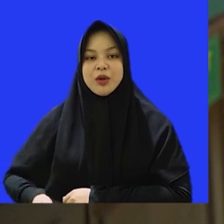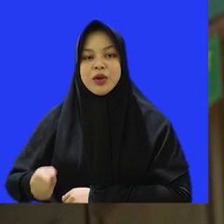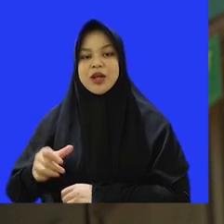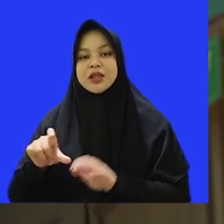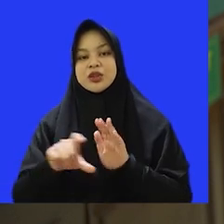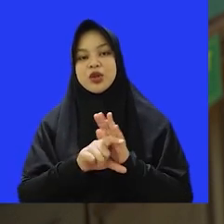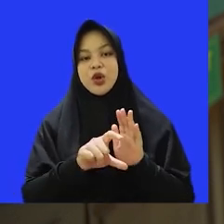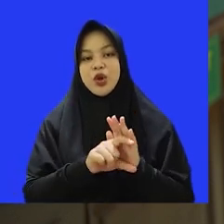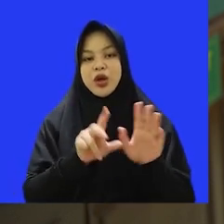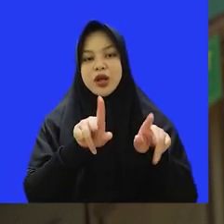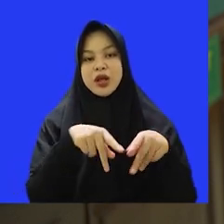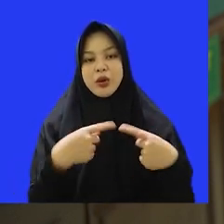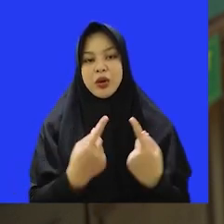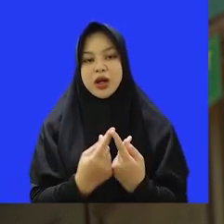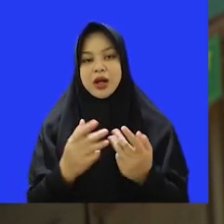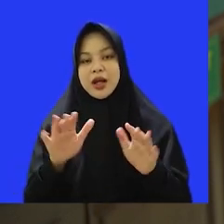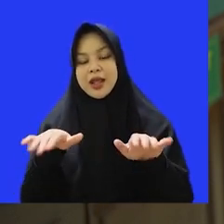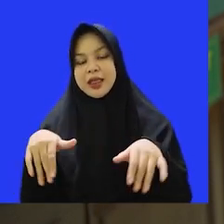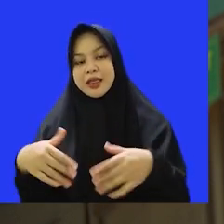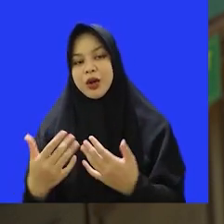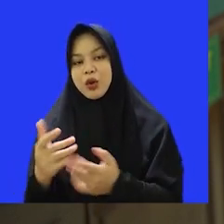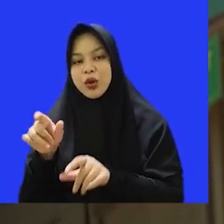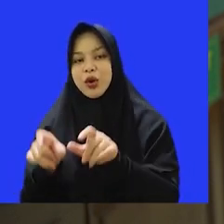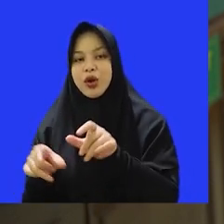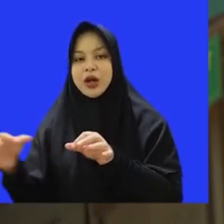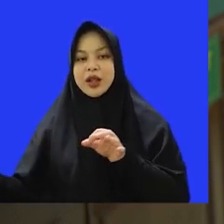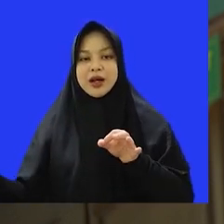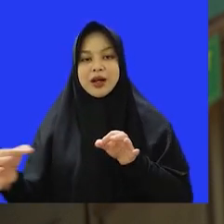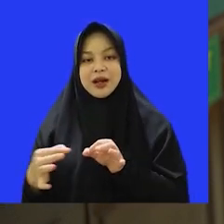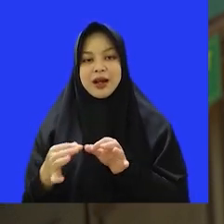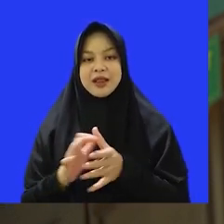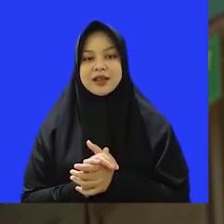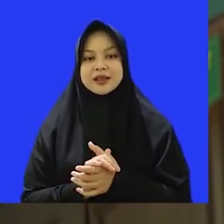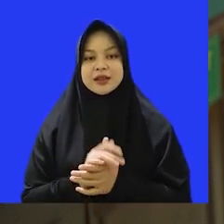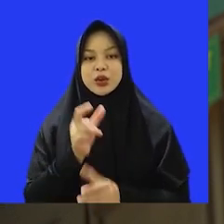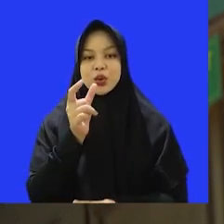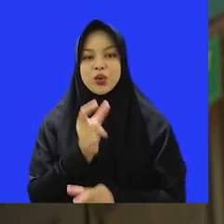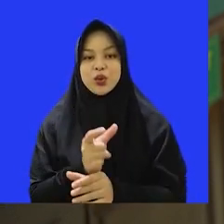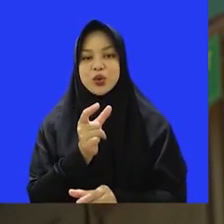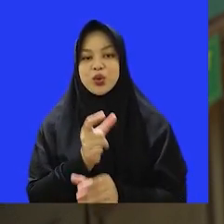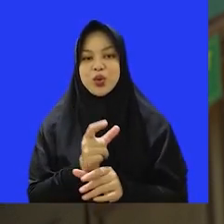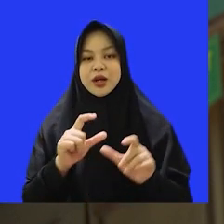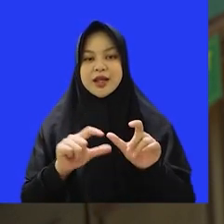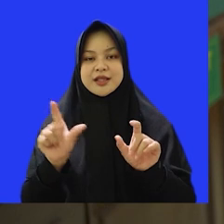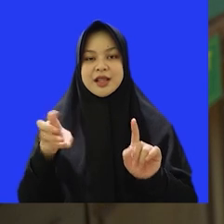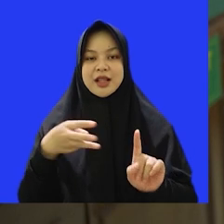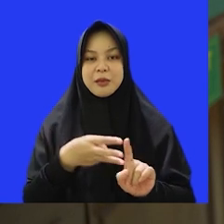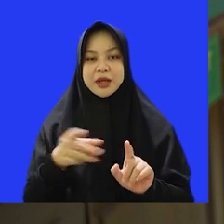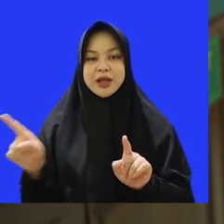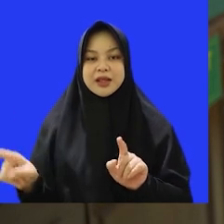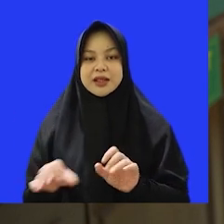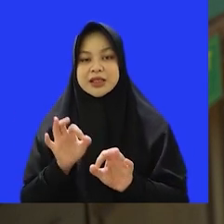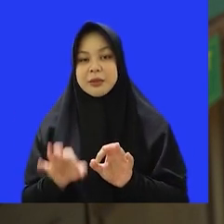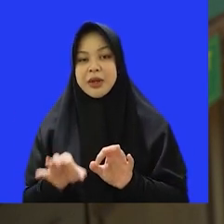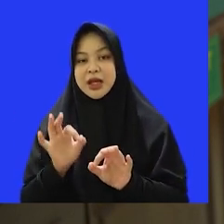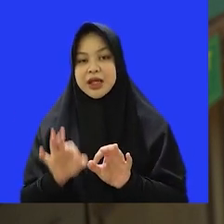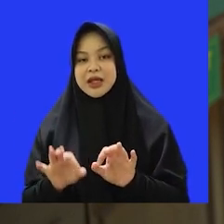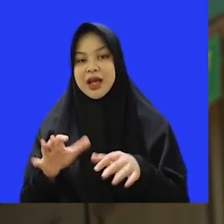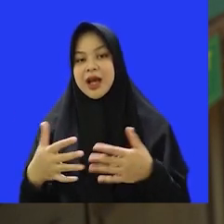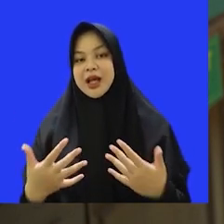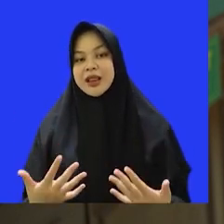hukum. Misal keluarga atau orang terdekatnya, guru sekolah luar biasa, juru bahasa